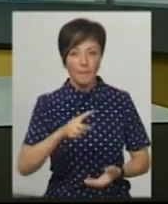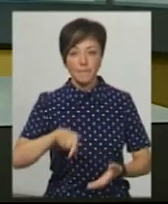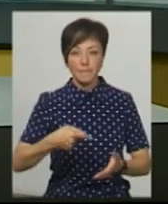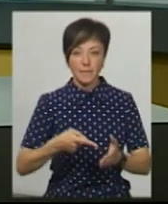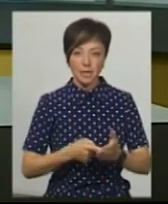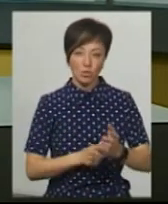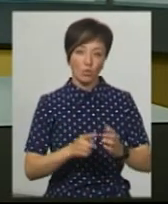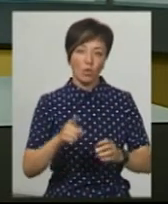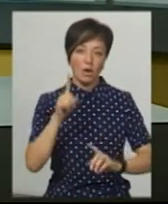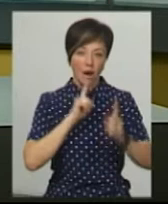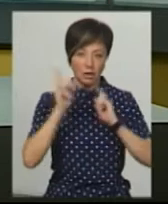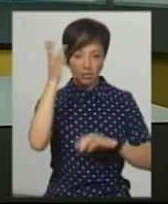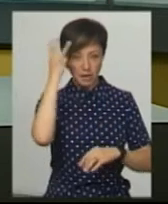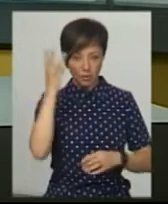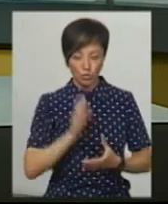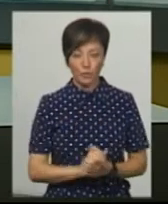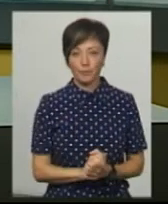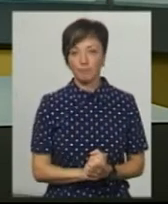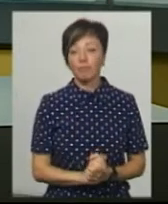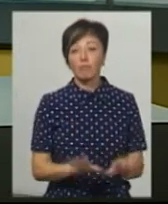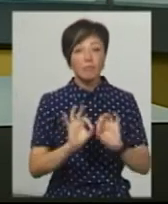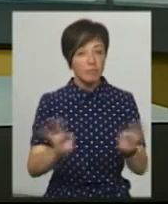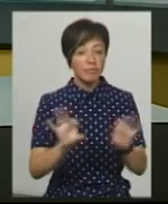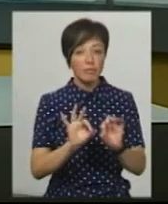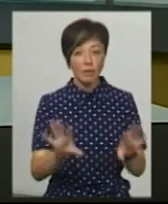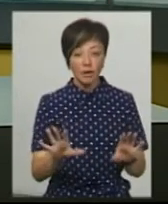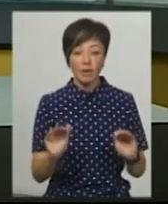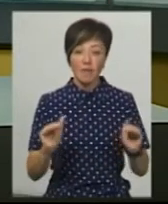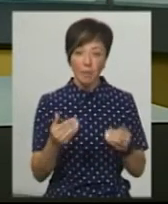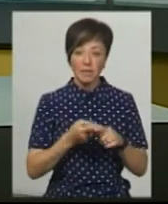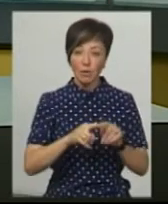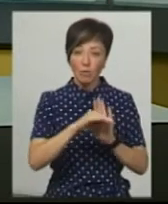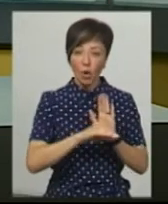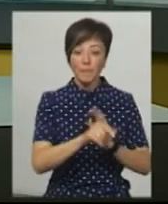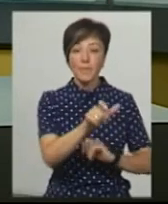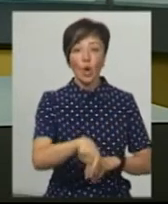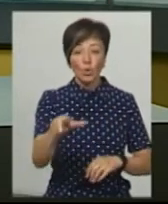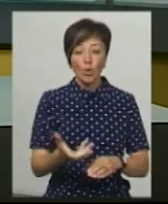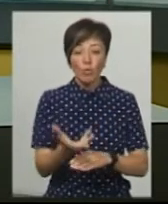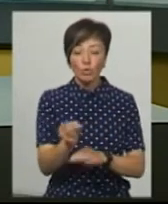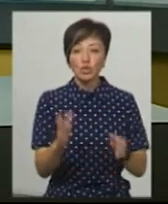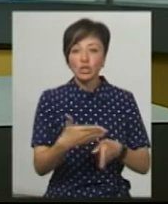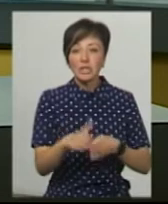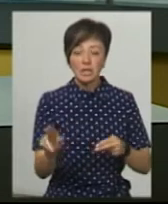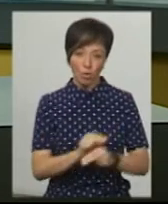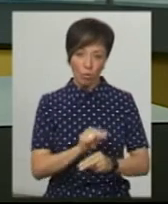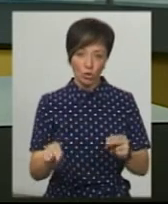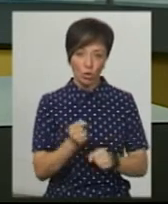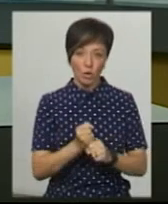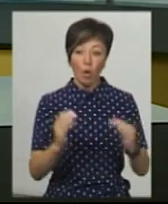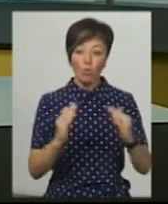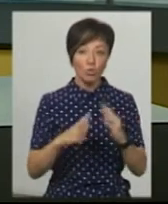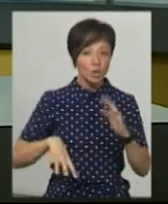господарства Хмельницької міської ради Василь Новачок. За його словами, в рамках програми мешканці оплачують лише частину ремонтних робіт